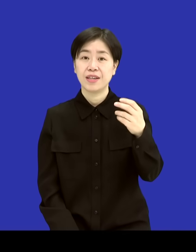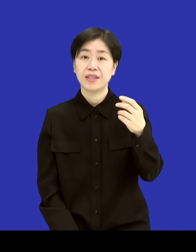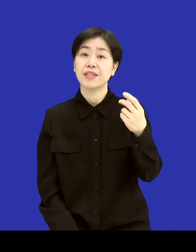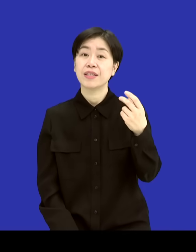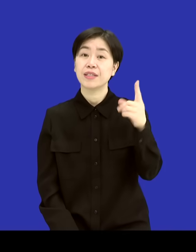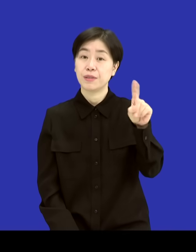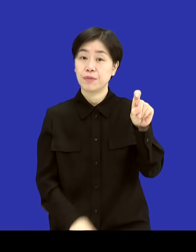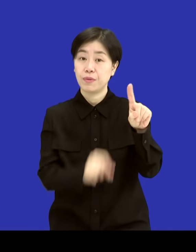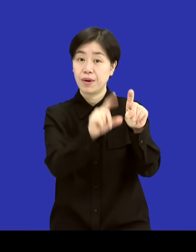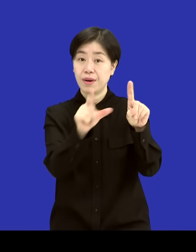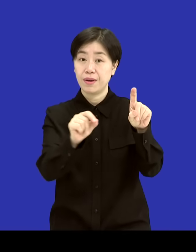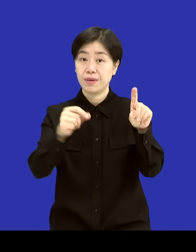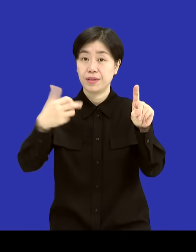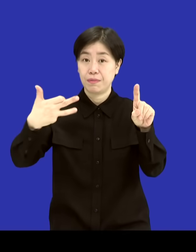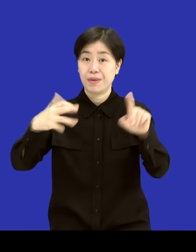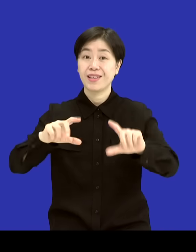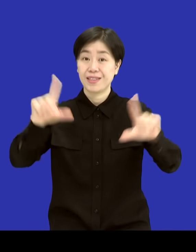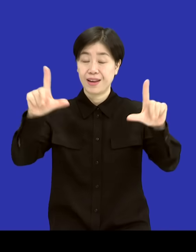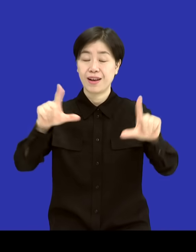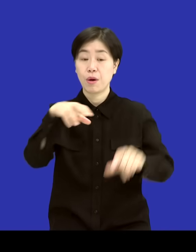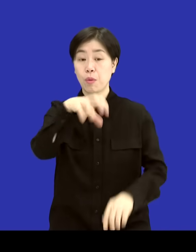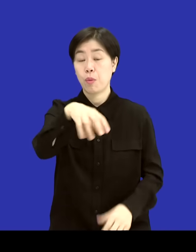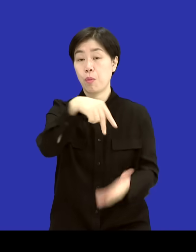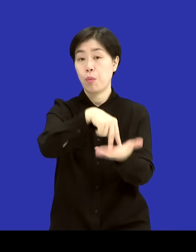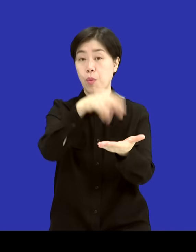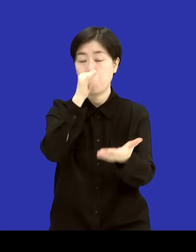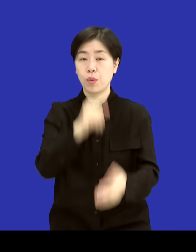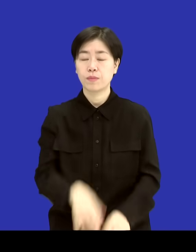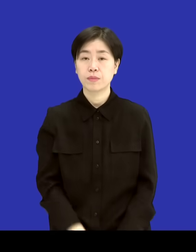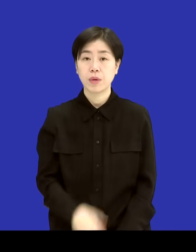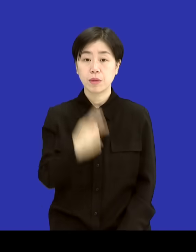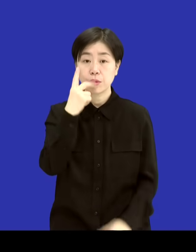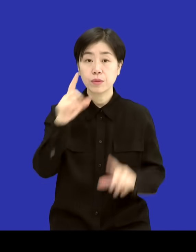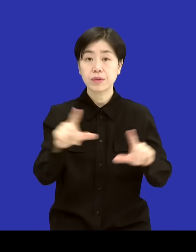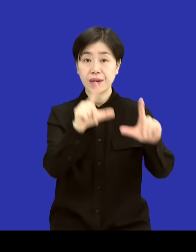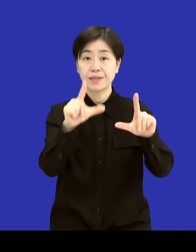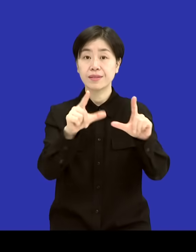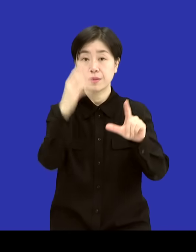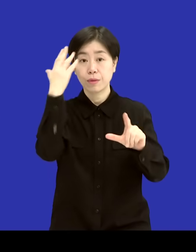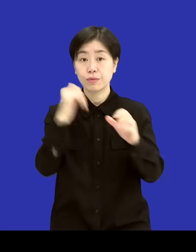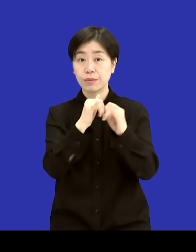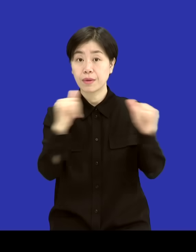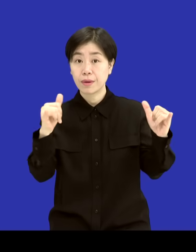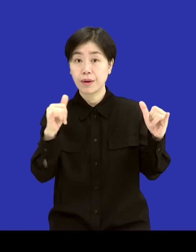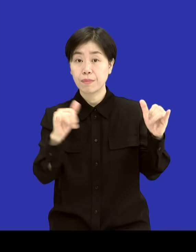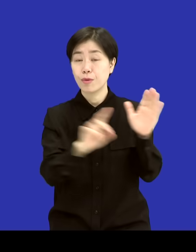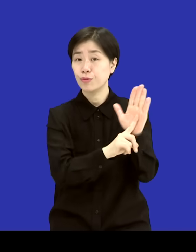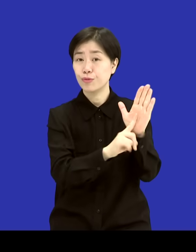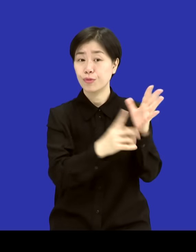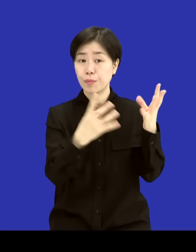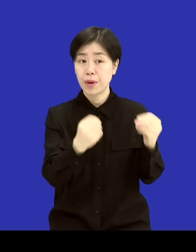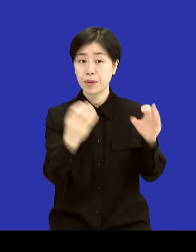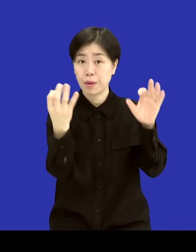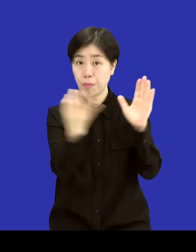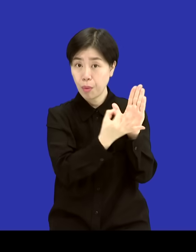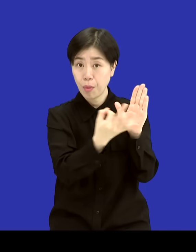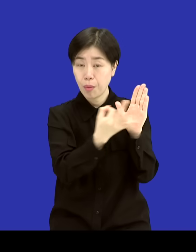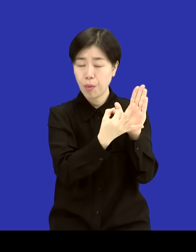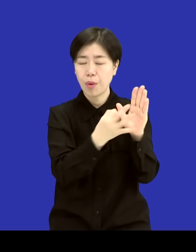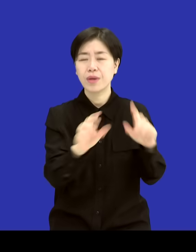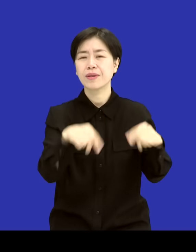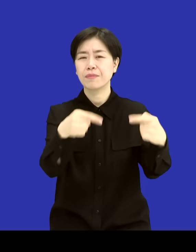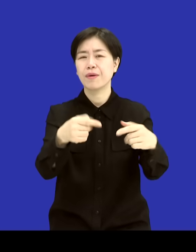날 11월 18일. 네. 예, 그쪽에서 사시는 교민 여러분들 많이 가서 뭐 또 홍보도 하겠지만 네. 많이 응원해 주시고 또 많은